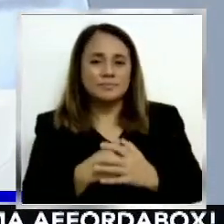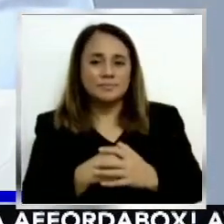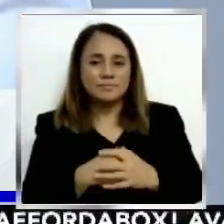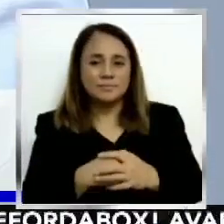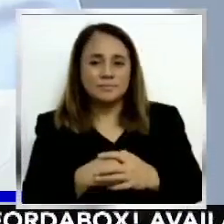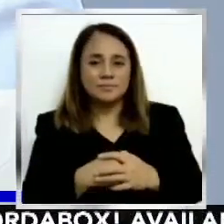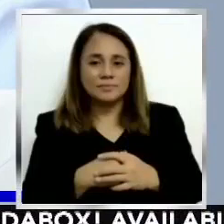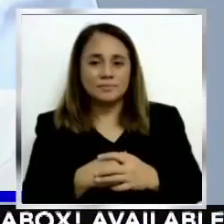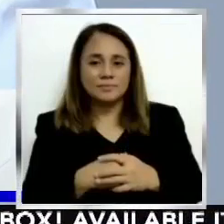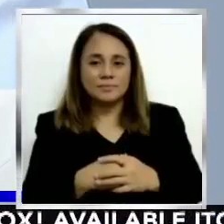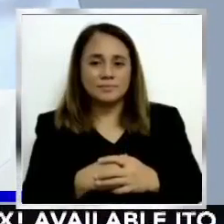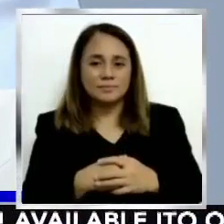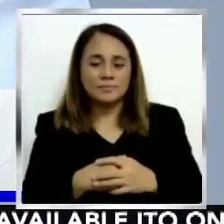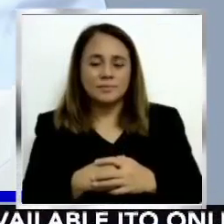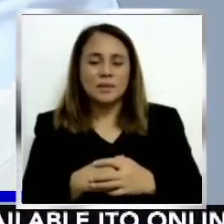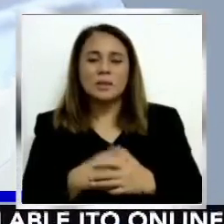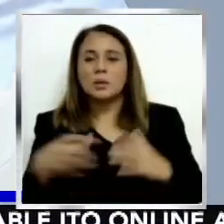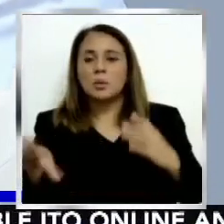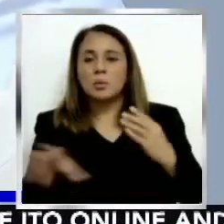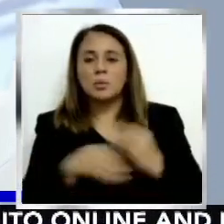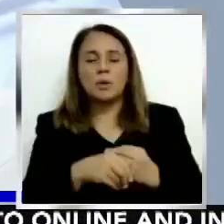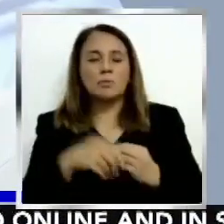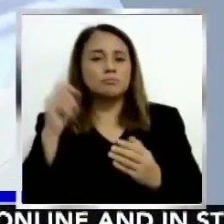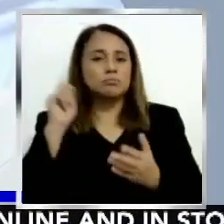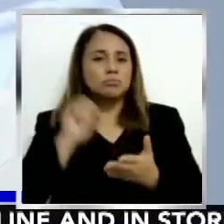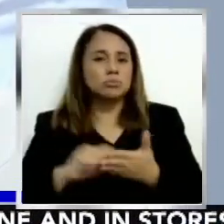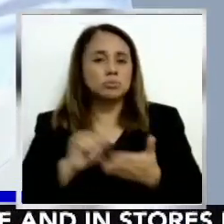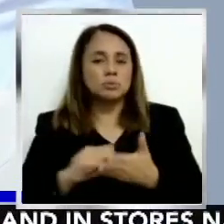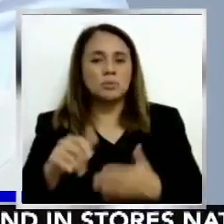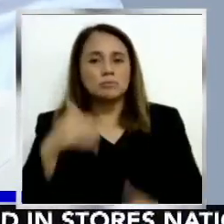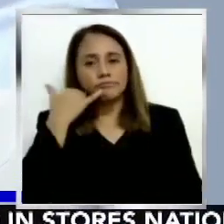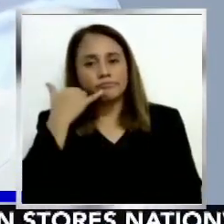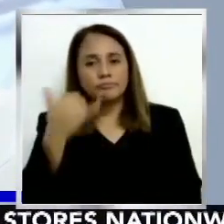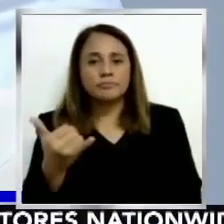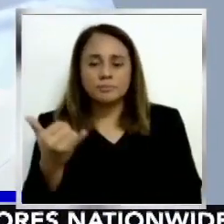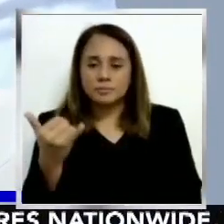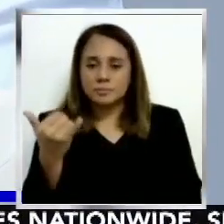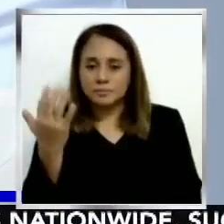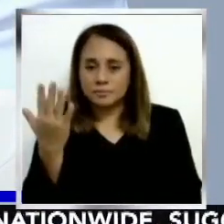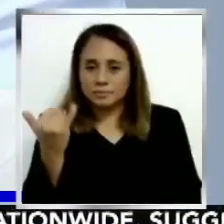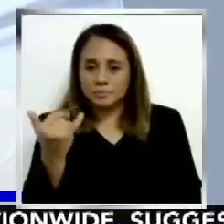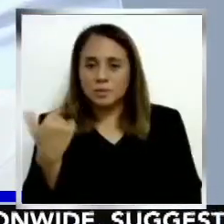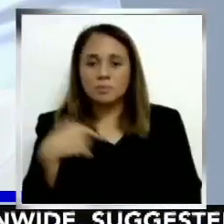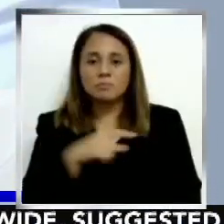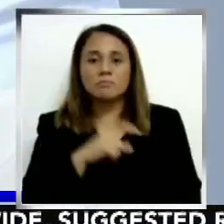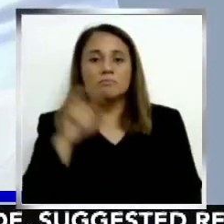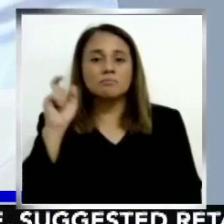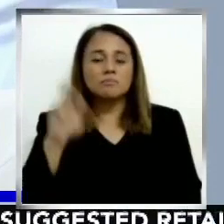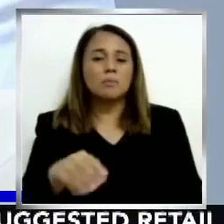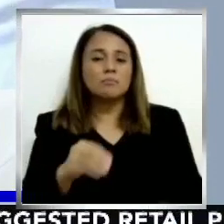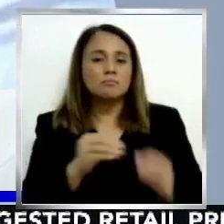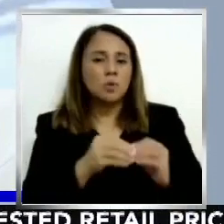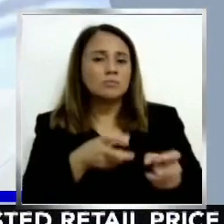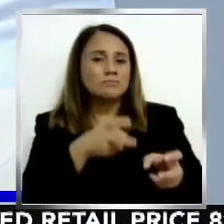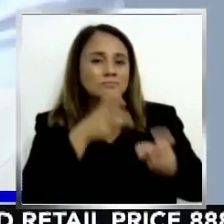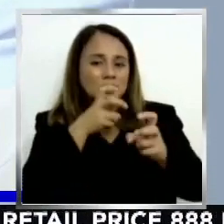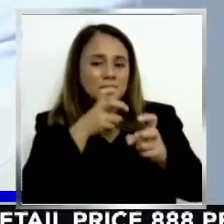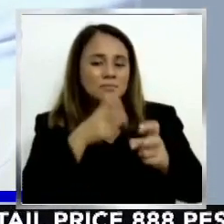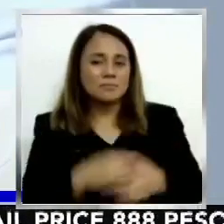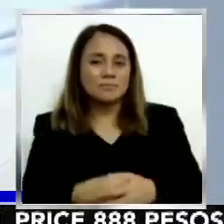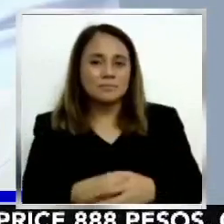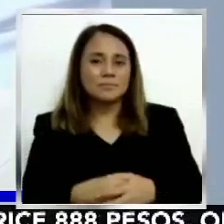nagpahabol pa si Secretary ng tawag that we should be more strict of